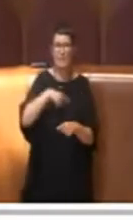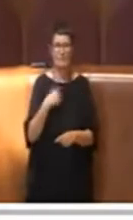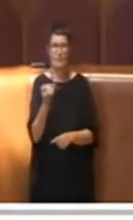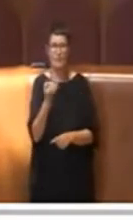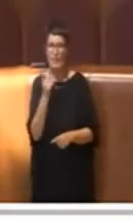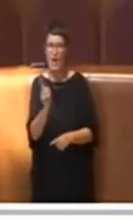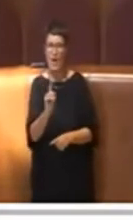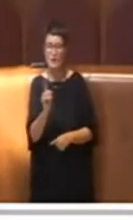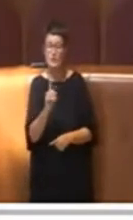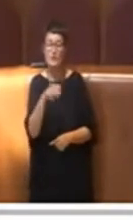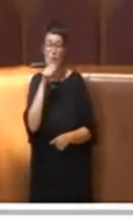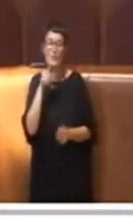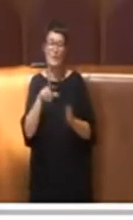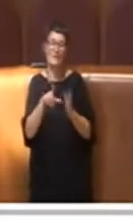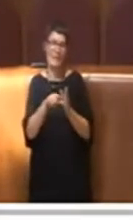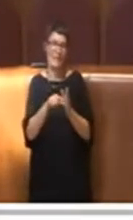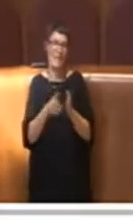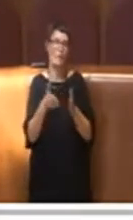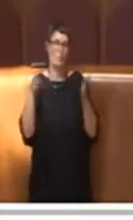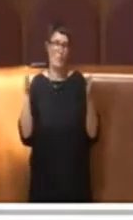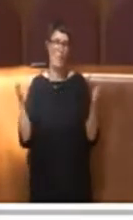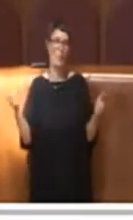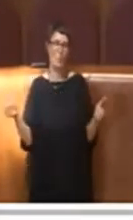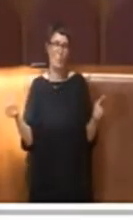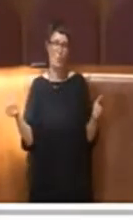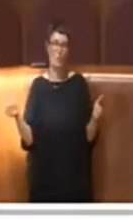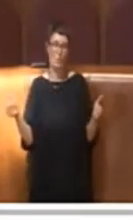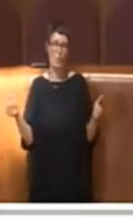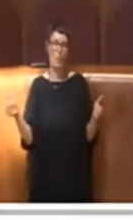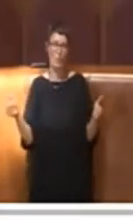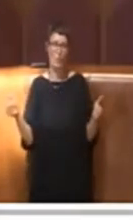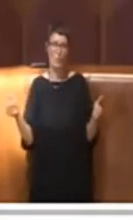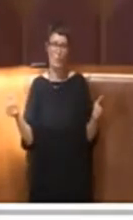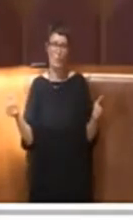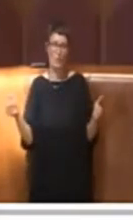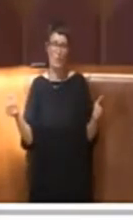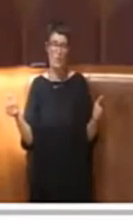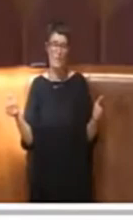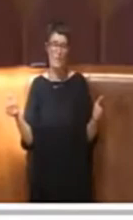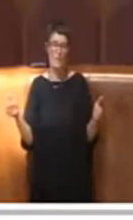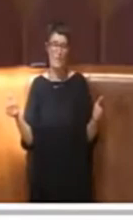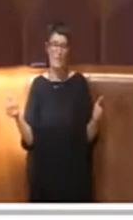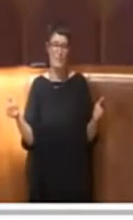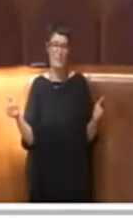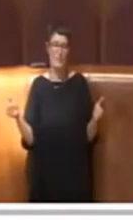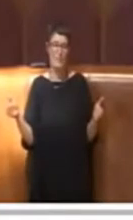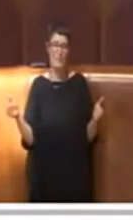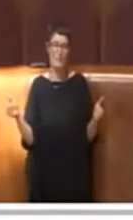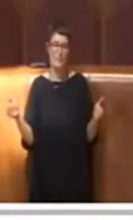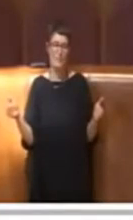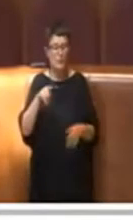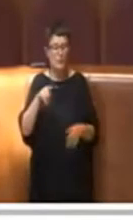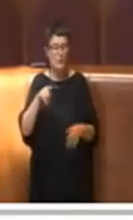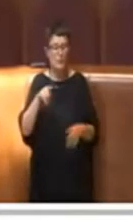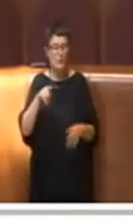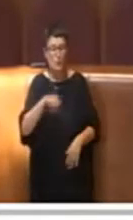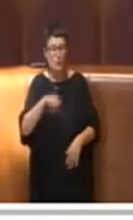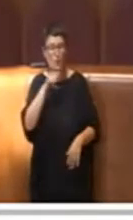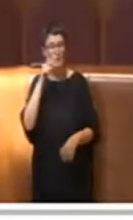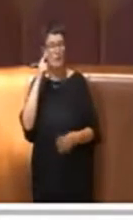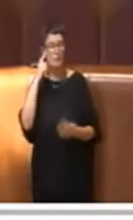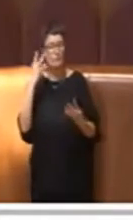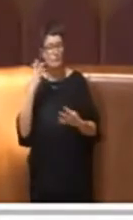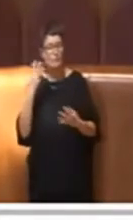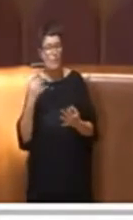tempo ragionevole, più lungo e anche di ragionevolezza da coloro che dovranno assolutamente tutelare il